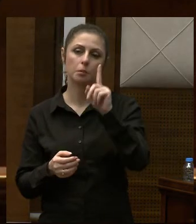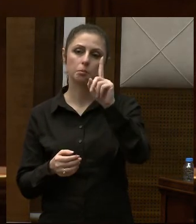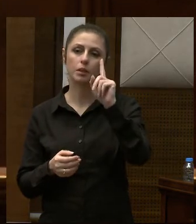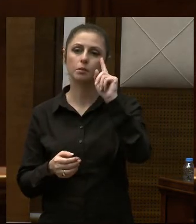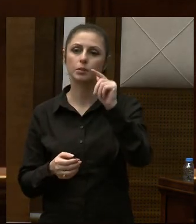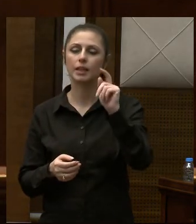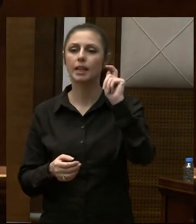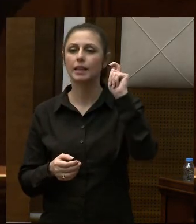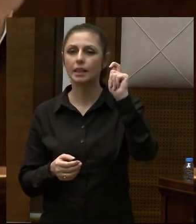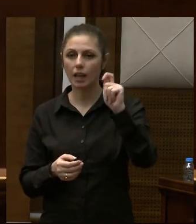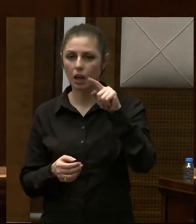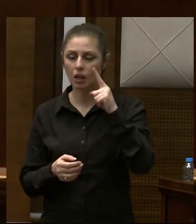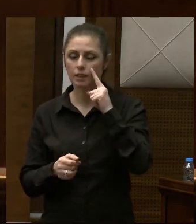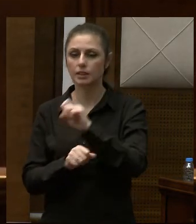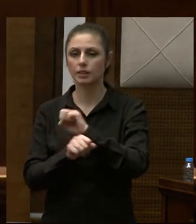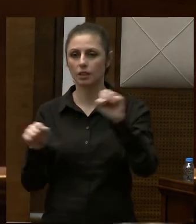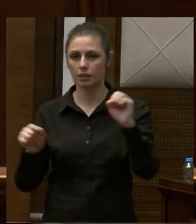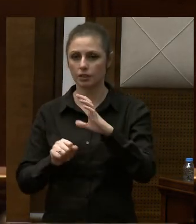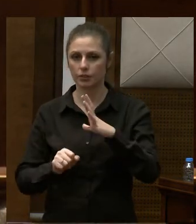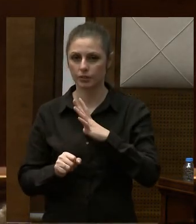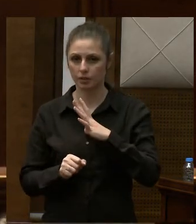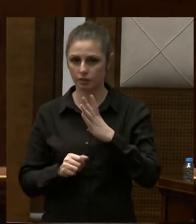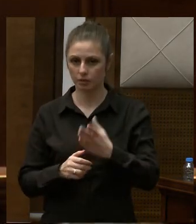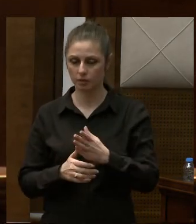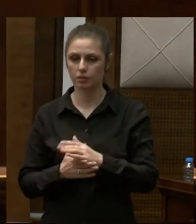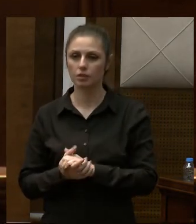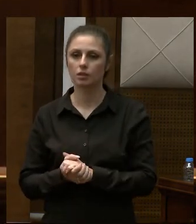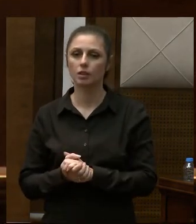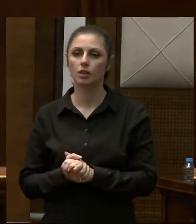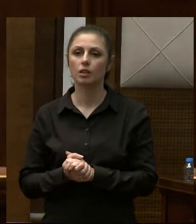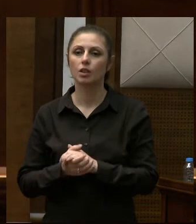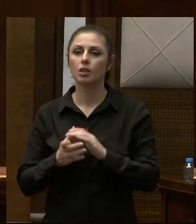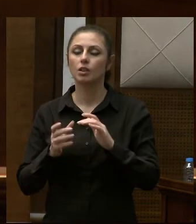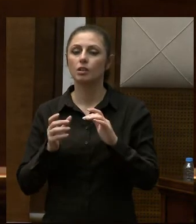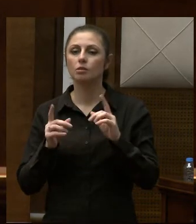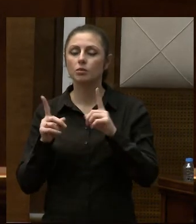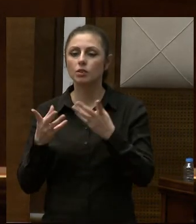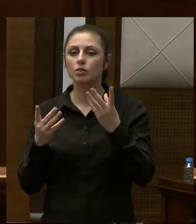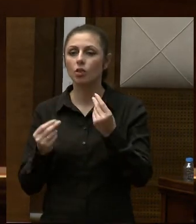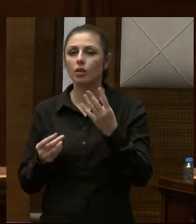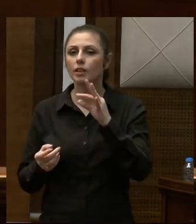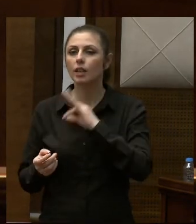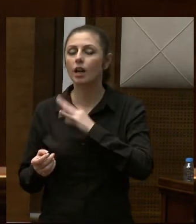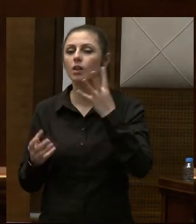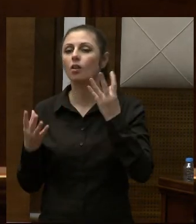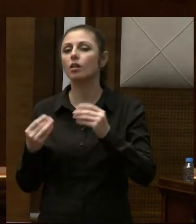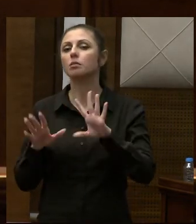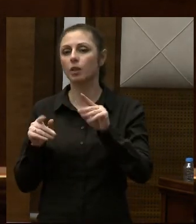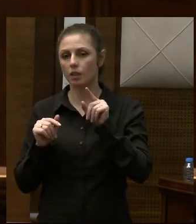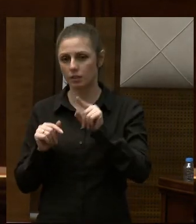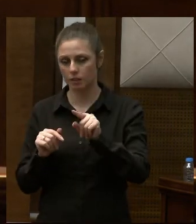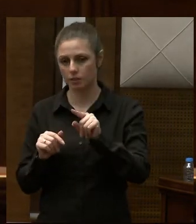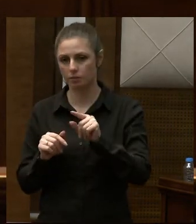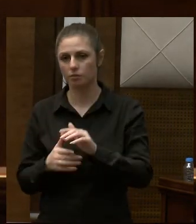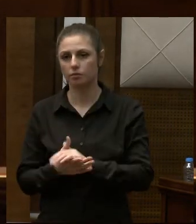1,5 trilyon zarardan bahsediyorlar. Sosyal tesislerin kârı olmaz. Büyükçekmece Belediyesi